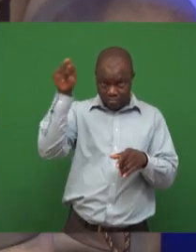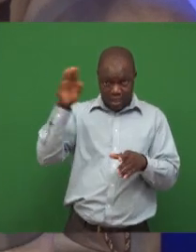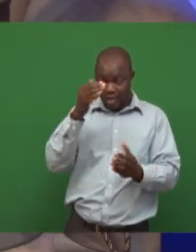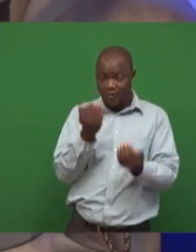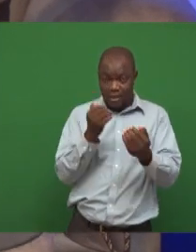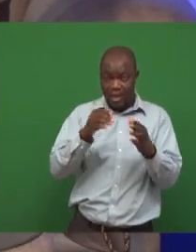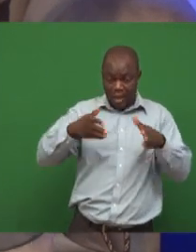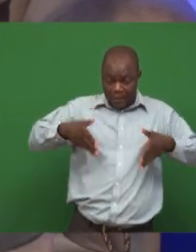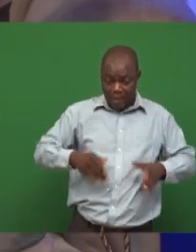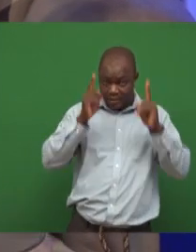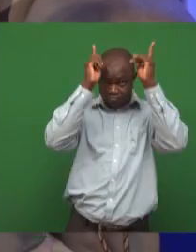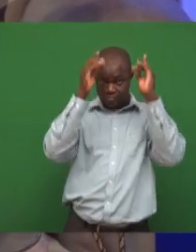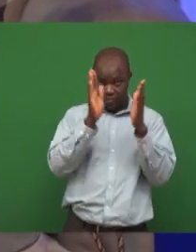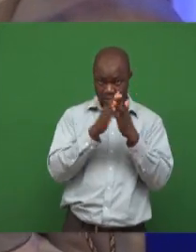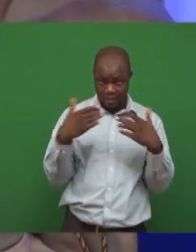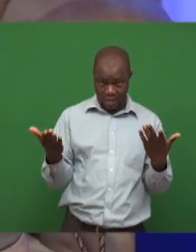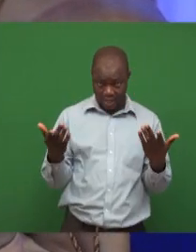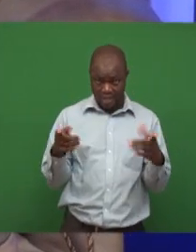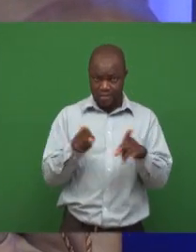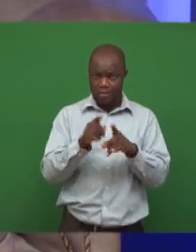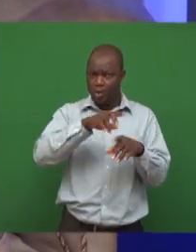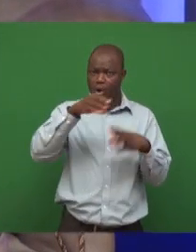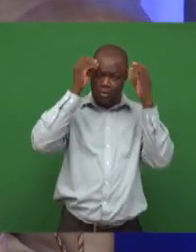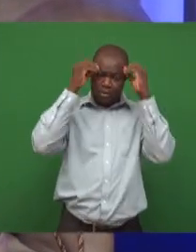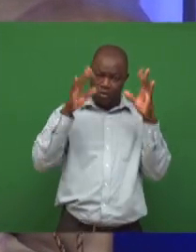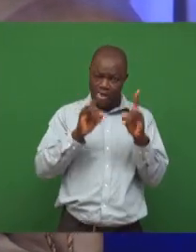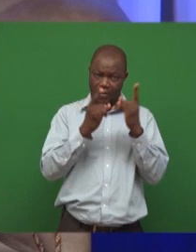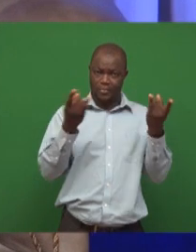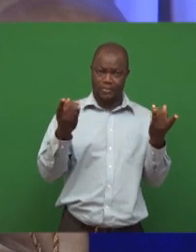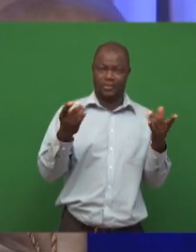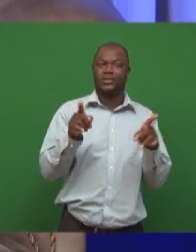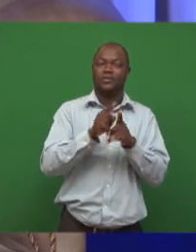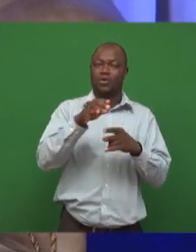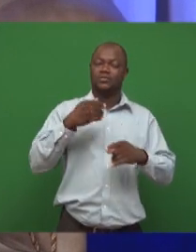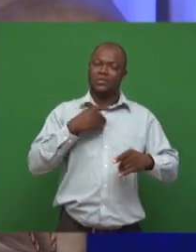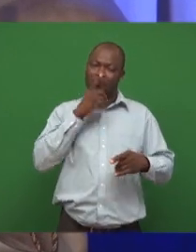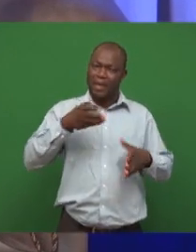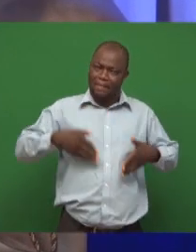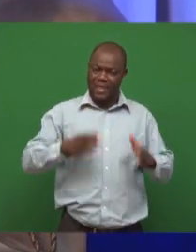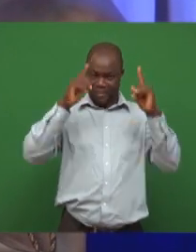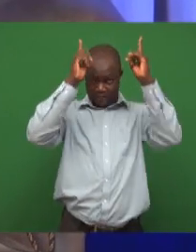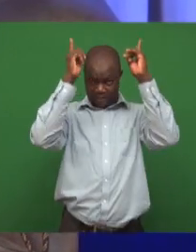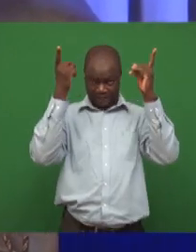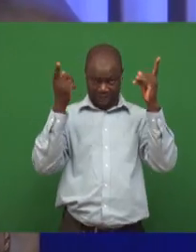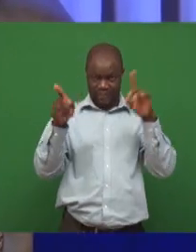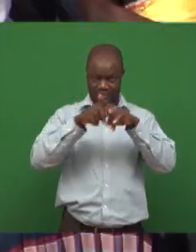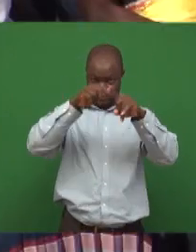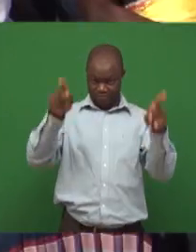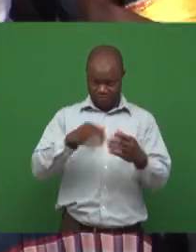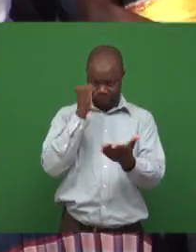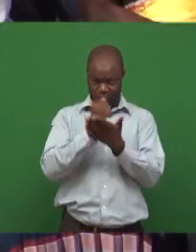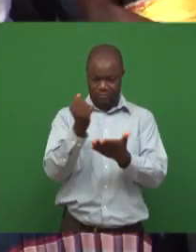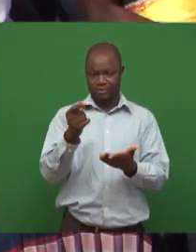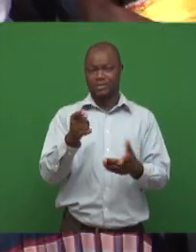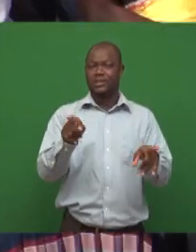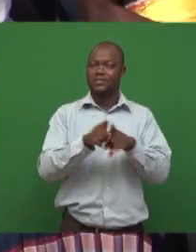havana mabest certificates havazivi kuti zvinofamba sei. Regai ndirege kutaura zvakawanda tiri panyaya yemabest certificates nhasi. Regai ndikuchingamidzei. Vadzidzi